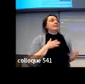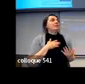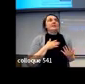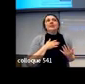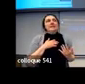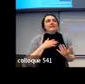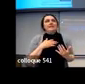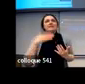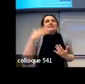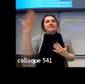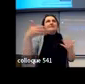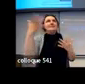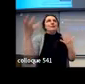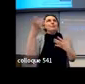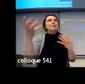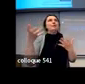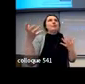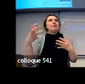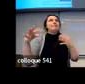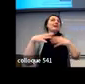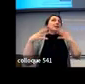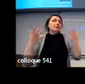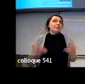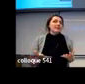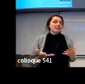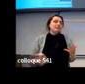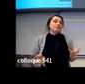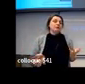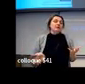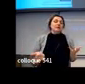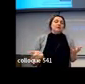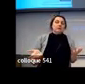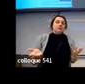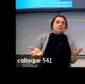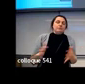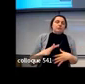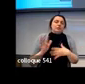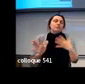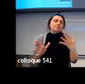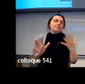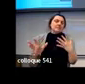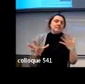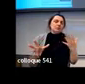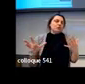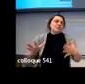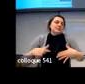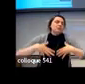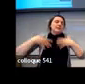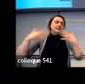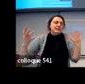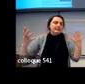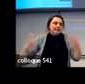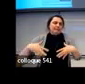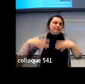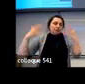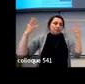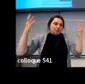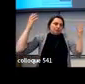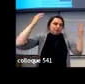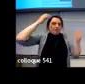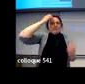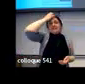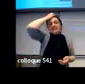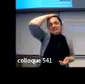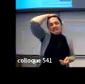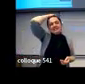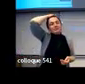autorisations, etc. Mais on n'avait pas d'encadrement à ce niveau-là. Donc, tu sais, moi, je me dis, tous les défis, là, quand